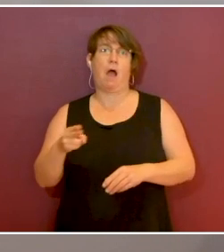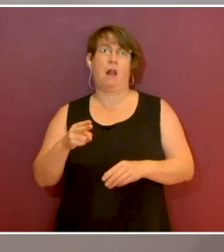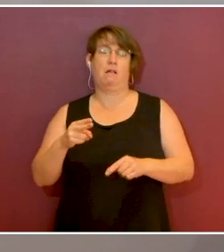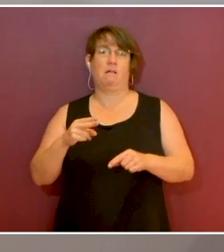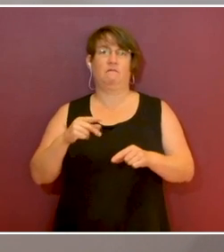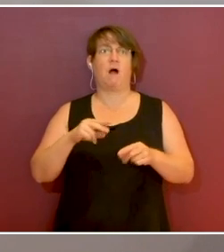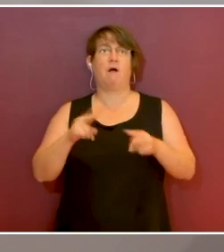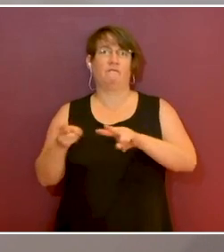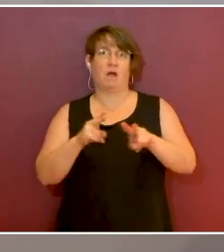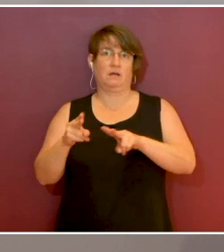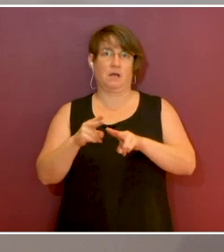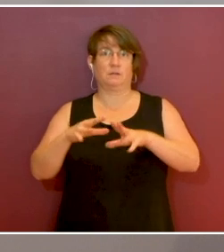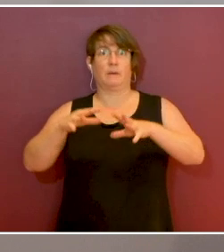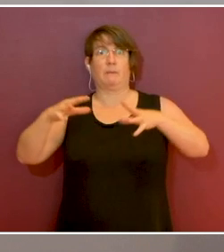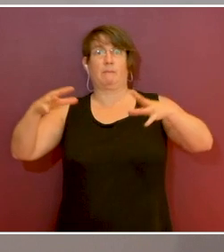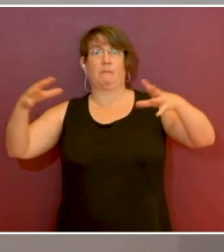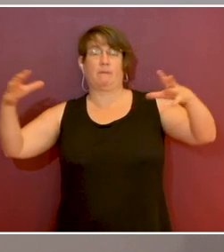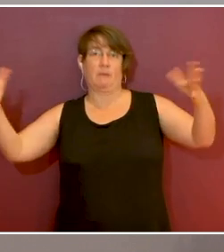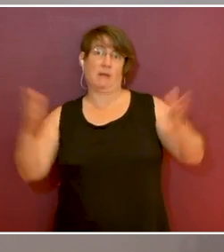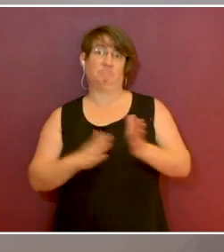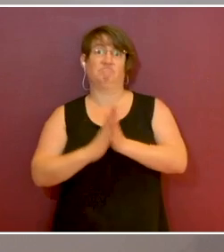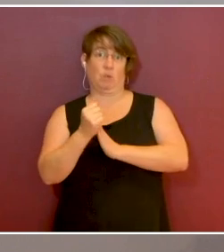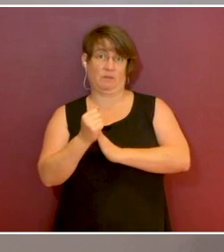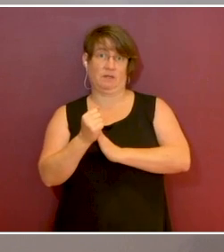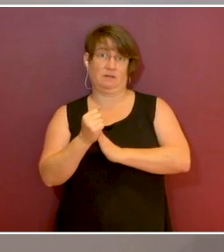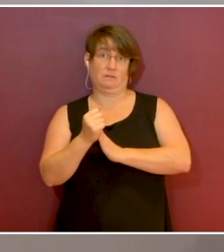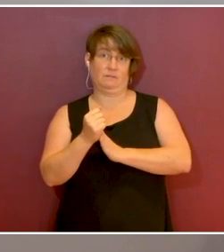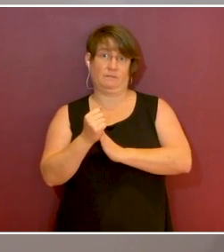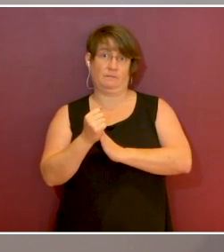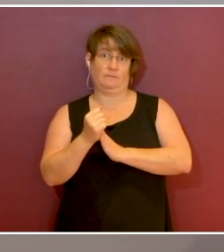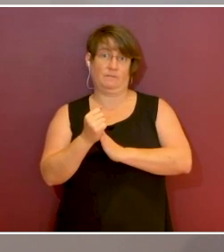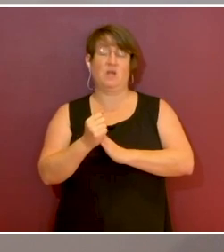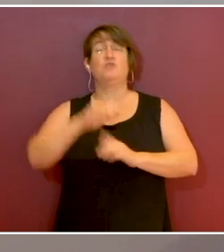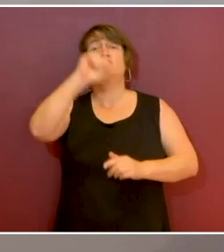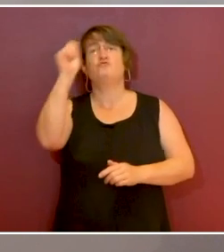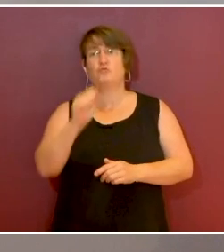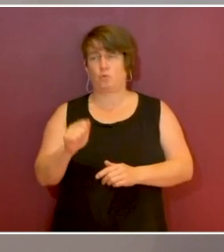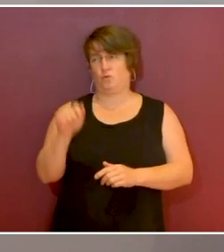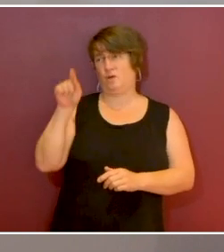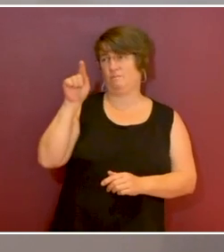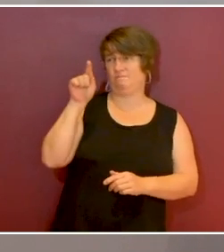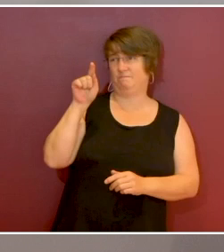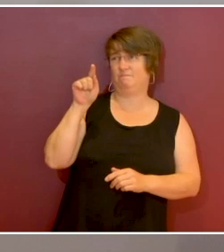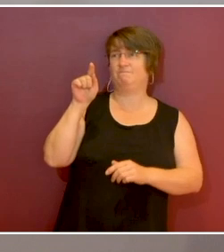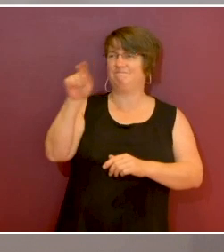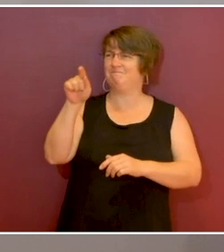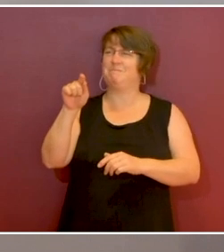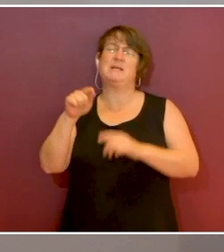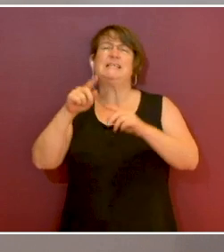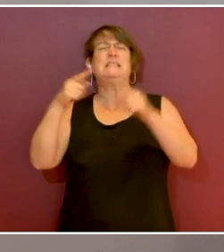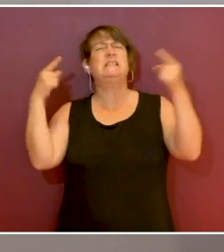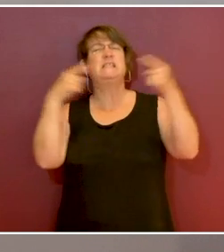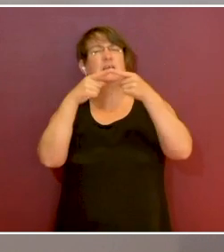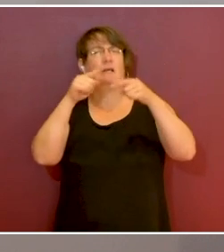Dominanz der Alpha-Variante. Wir haben diese Studie gleichzeitig aber auch genutzt. Wir haben ja immer ein paar Ziele in diesen Studien. Wir haben sie auch